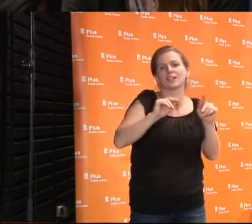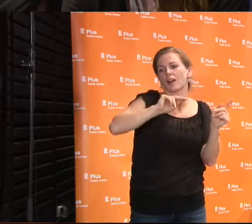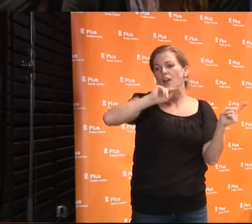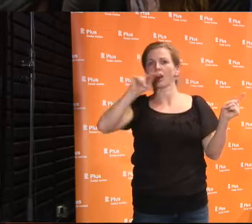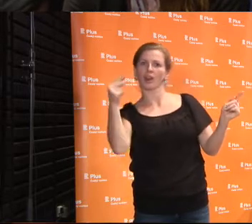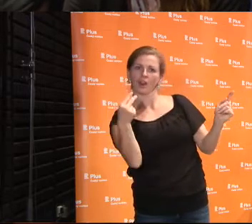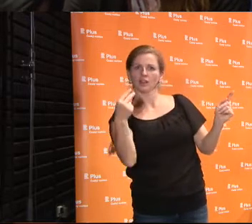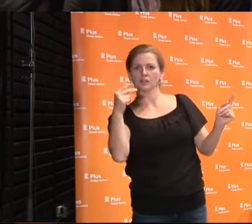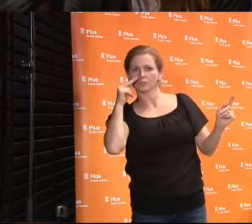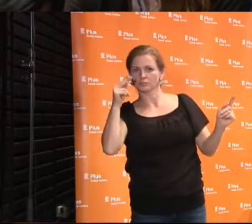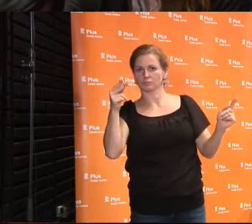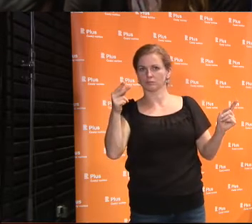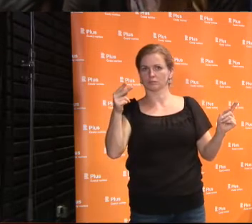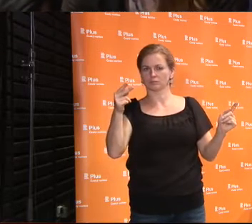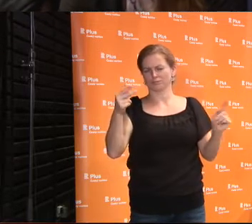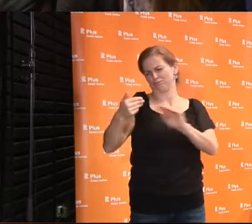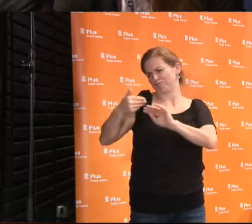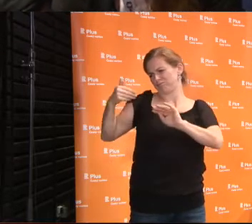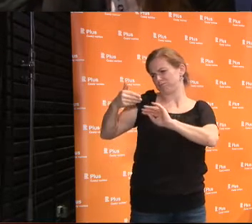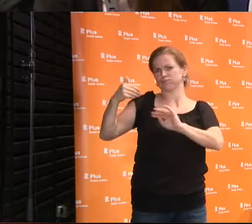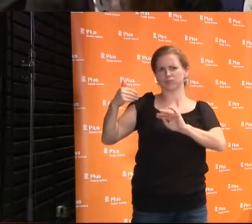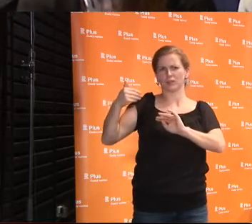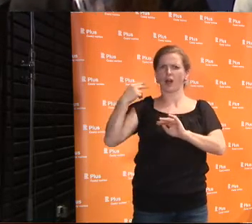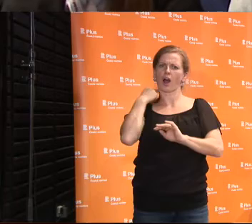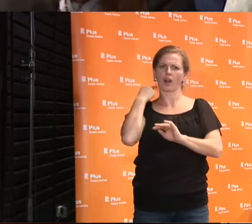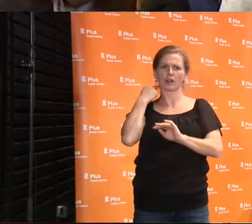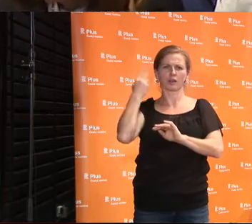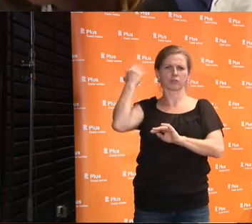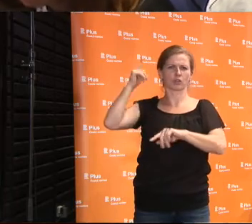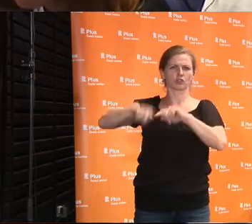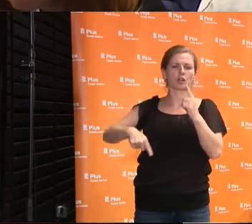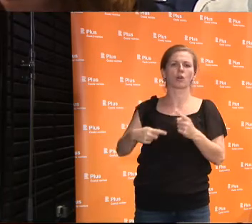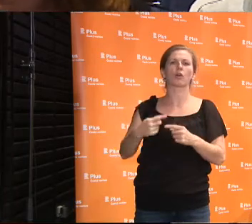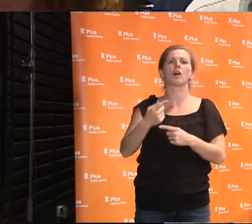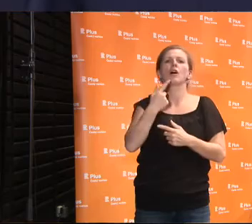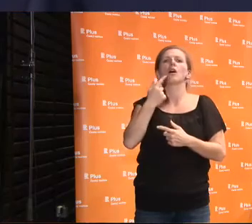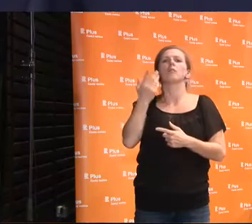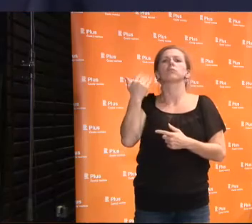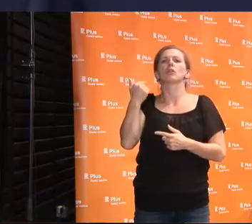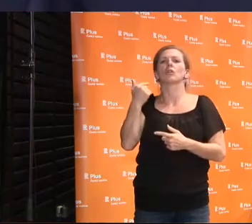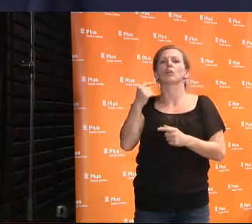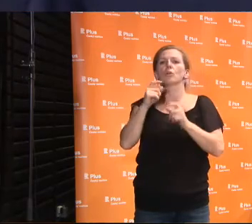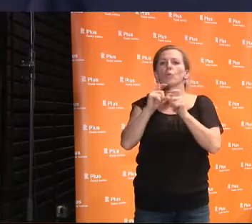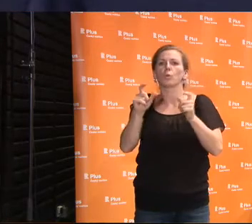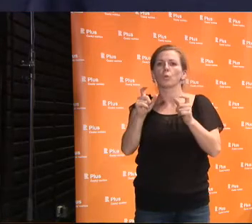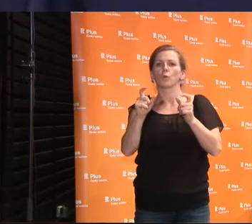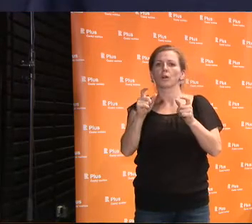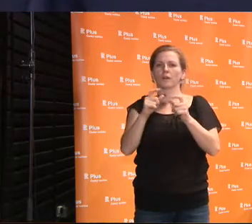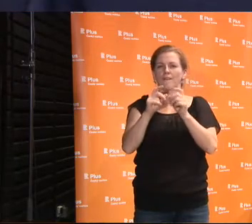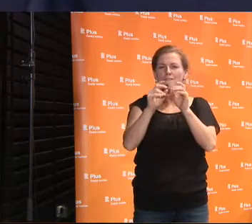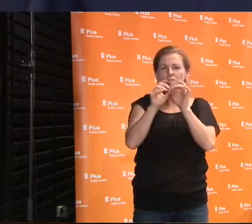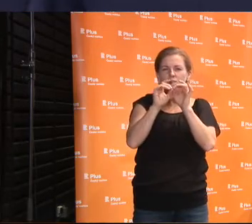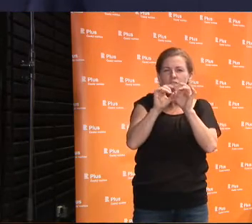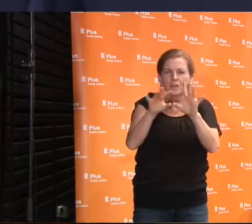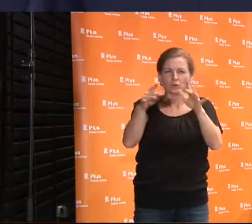příklad nedávno, myslím loni, nebo kdy se to stalo v Anglii, vlastně došlo díky vyděračskému věru ke